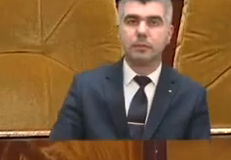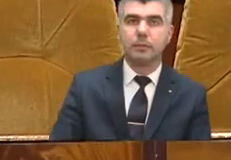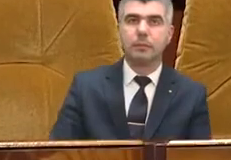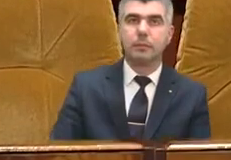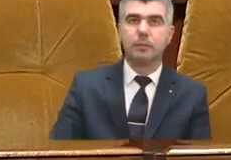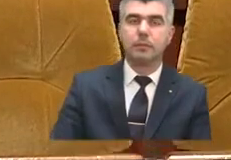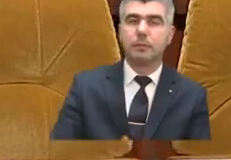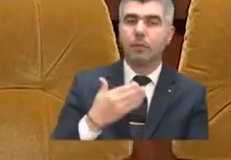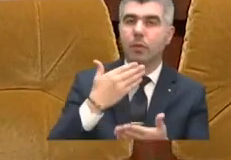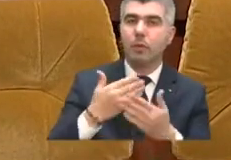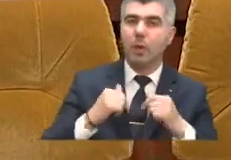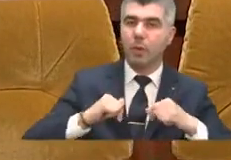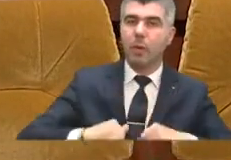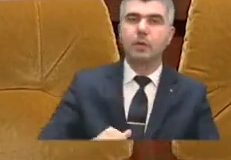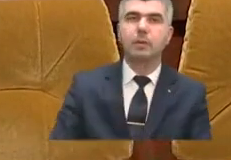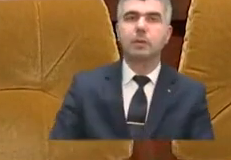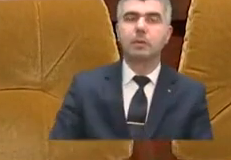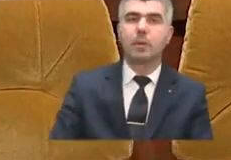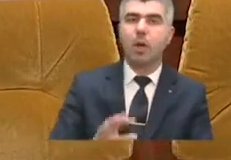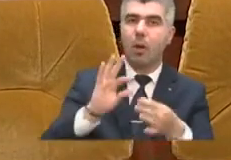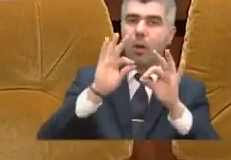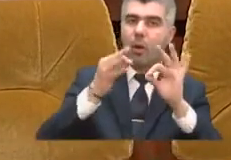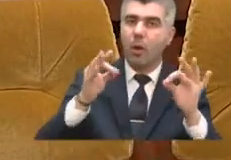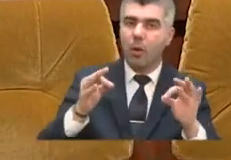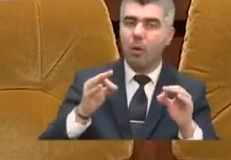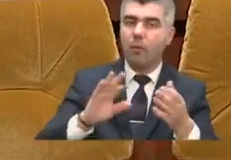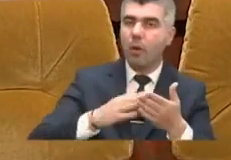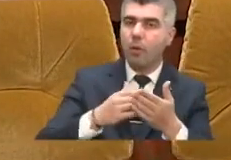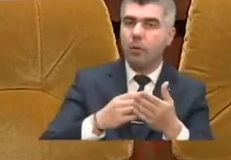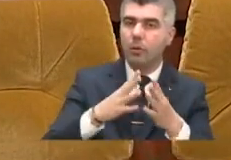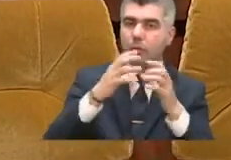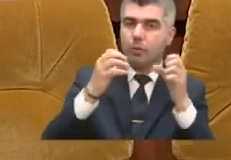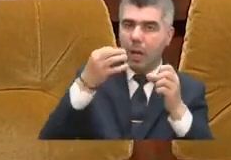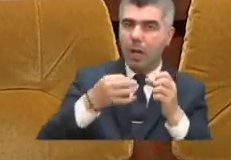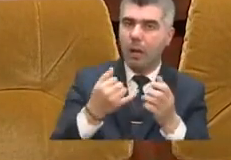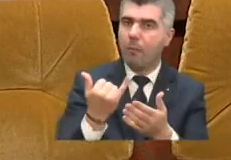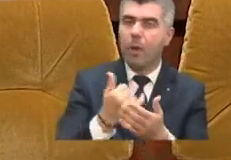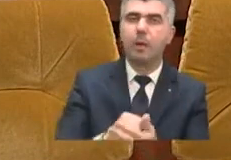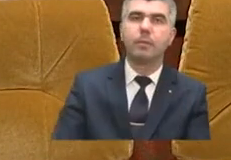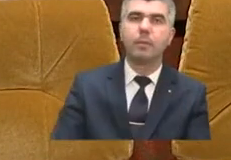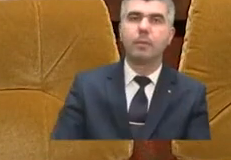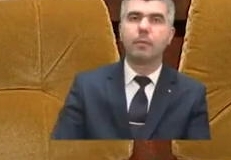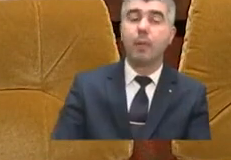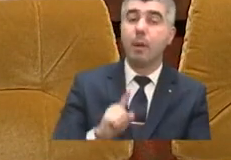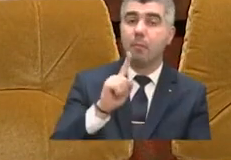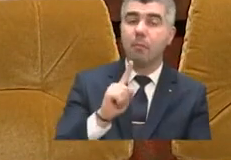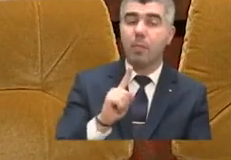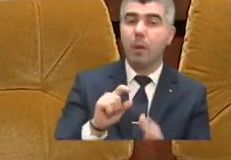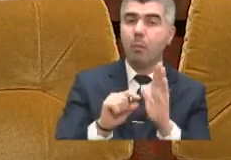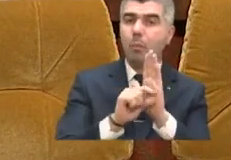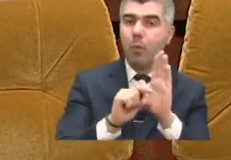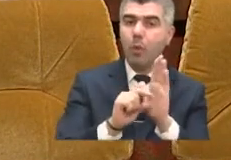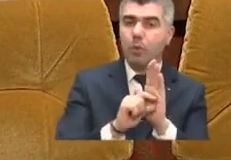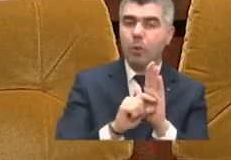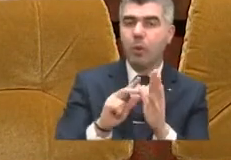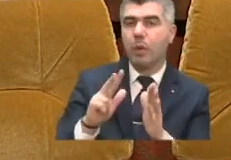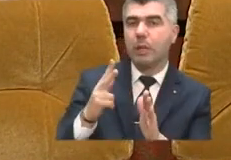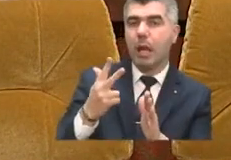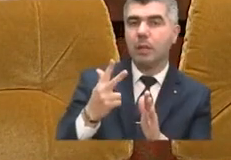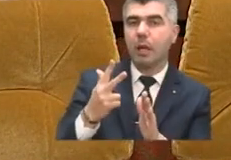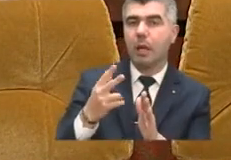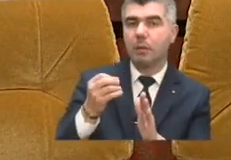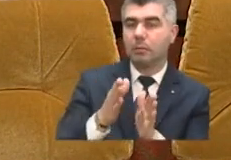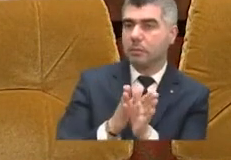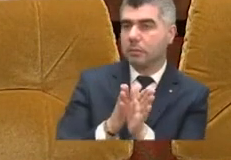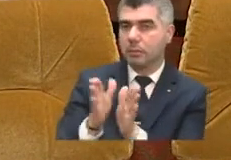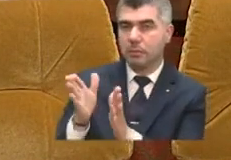شكرا السيدة الوزيرة على ما تفضلتم به من معلومات جد قيمة، ولكن أنا الموضوع نقربه من ثلاثة الجوانب